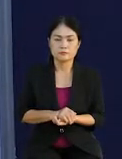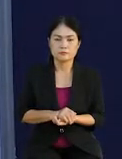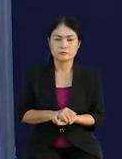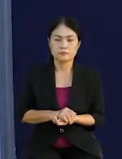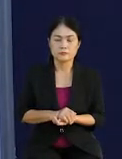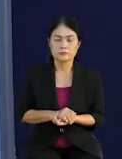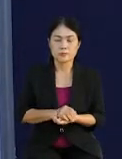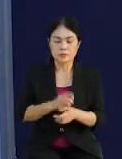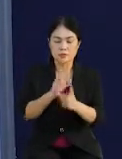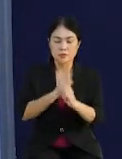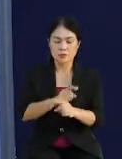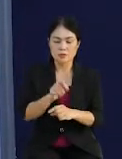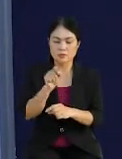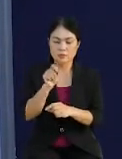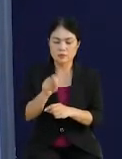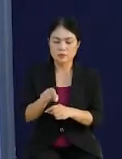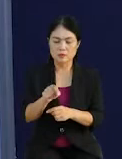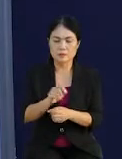chồng nội